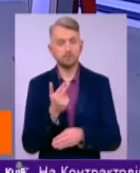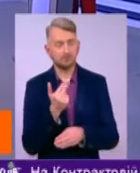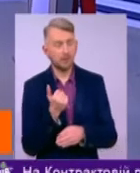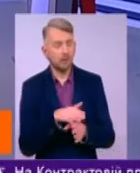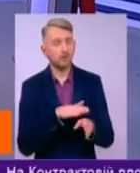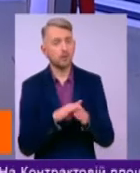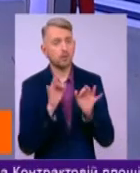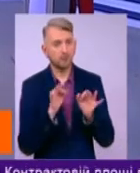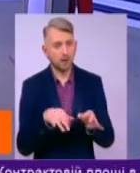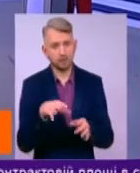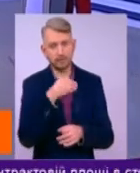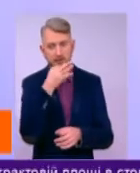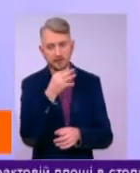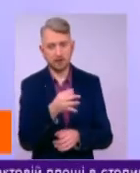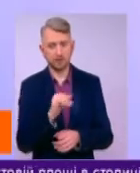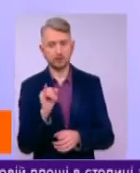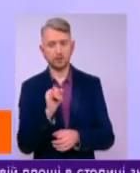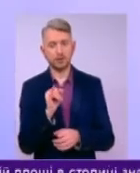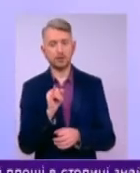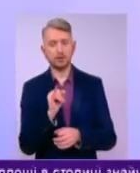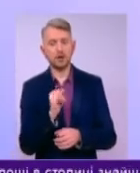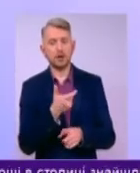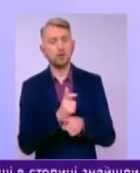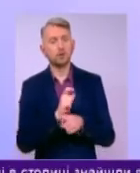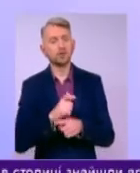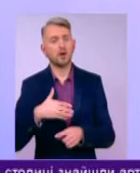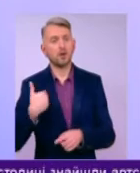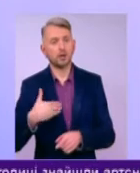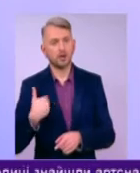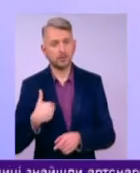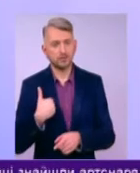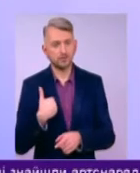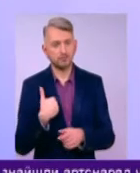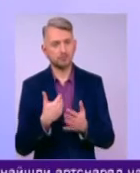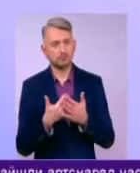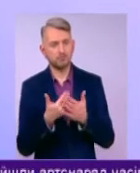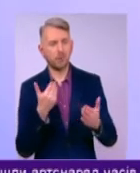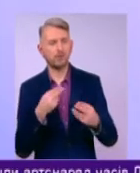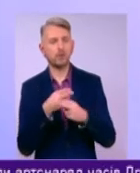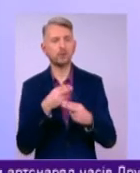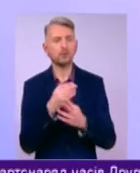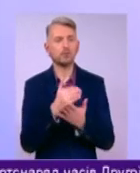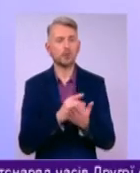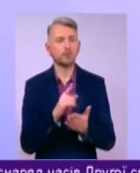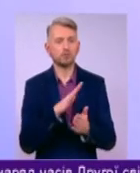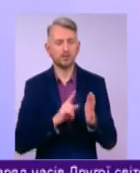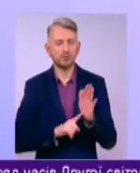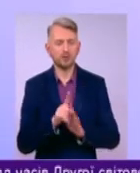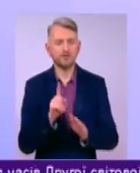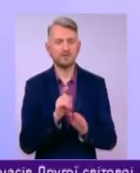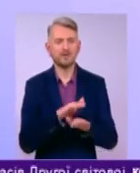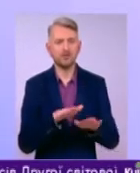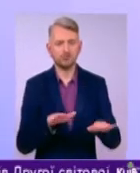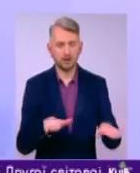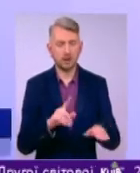цілком правильно тут все сказано. І, до речі, дуже корисно, якби профілактичні програми були, починаючи з дитячого садка, щоб